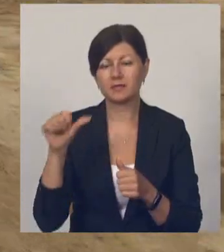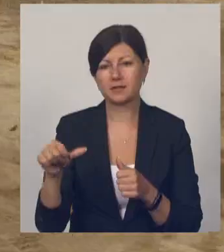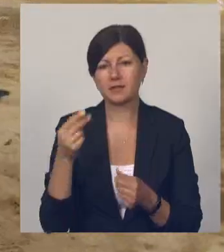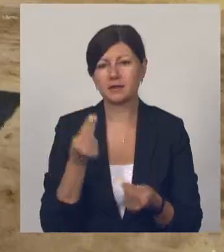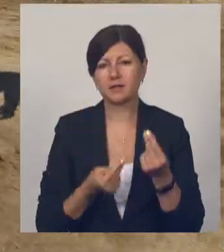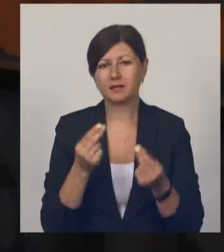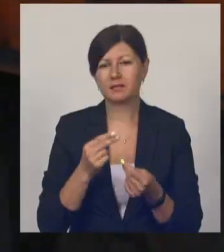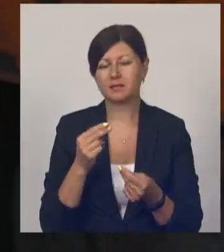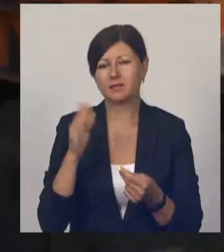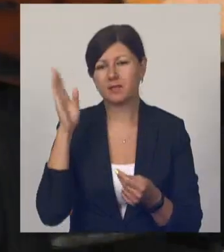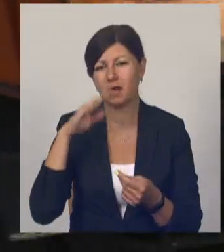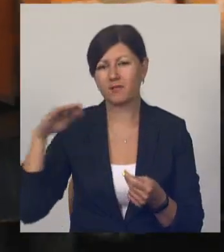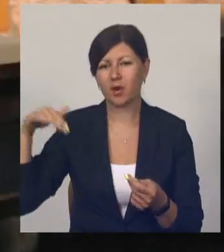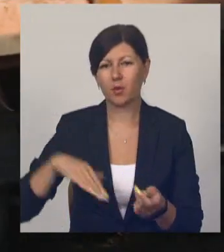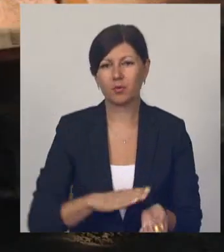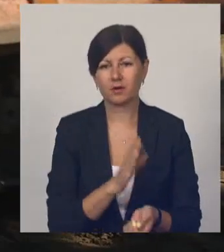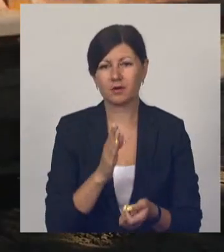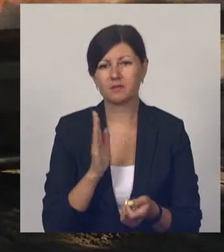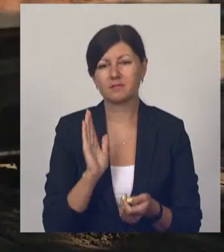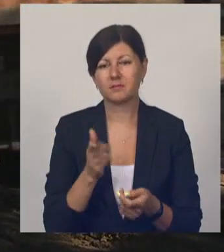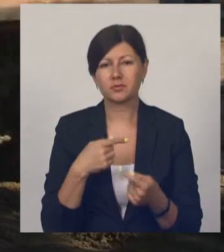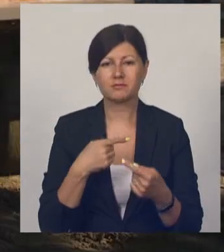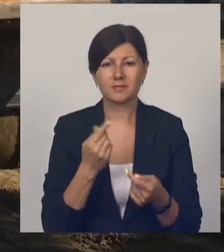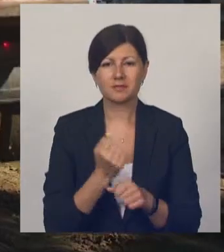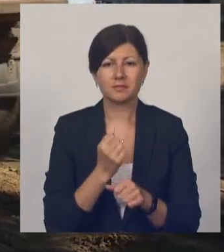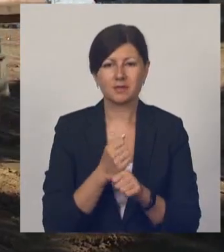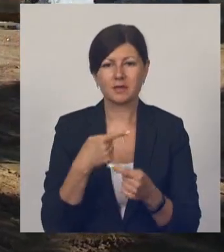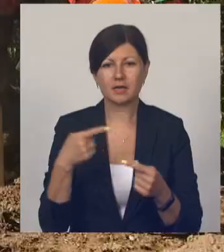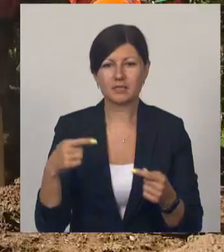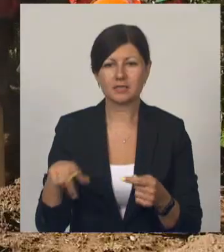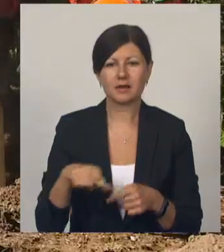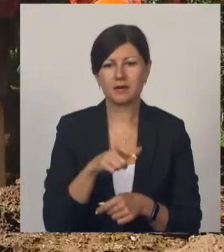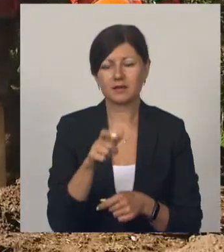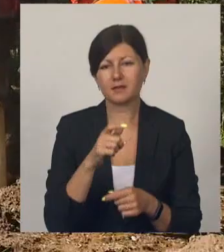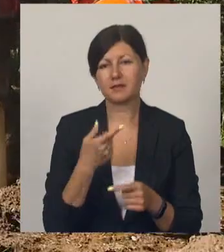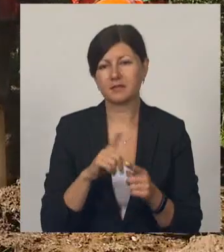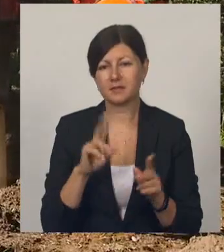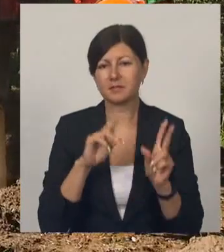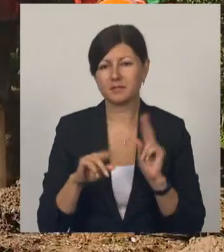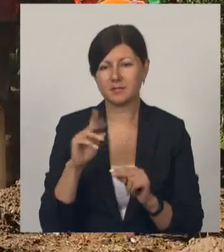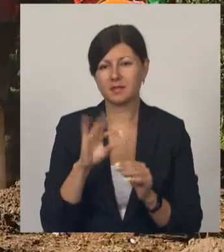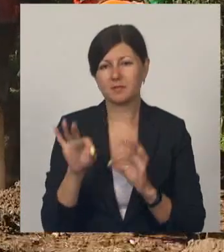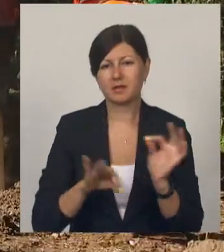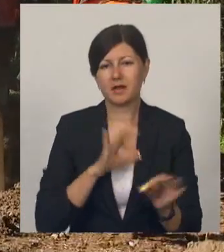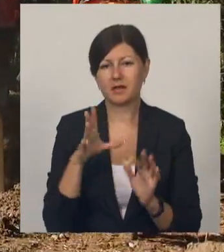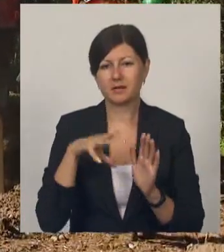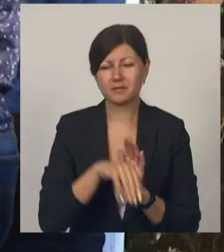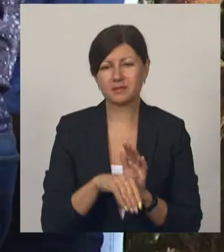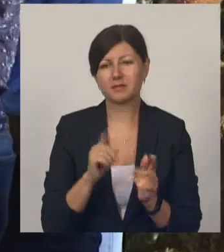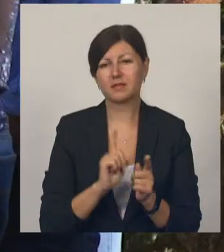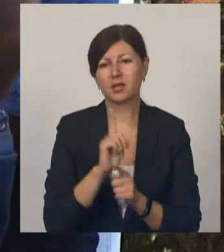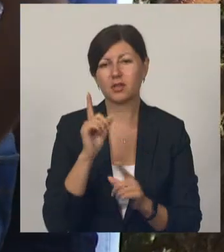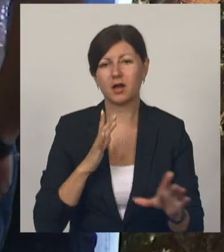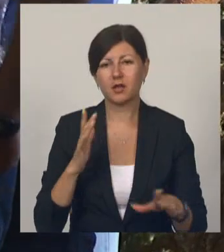с аквагоркой. В перспективе обустройство водных объектов и каналов. Особенности местности учли в проекте. Готовить площадку начали